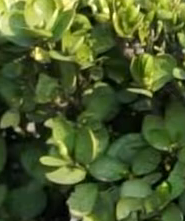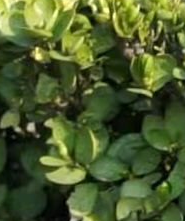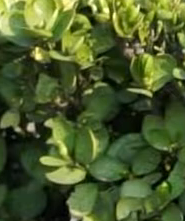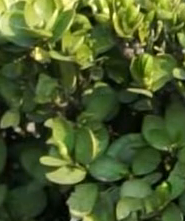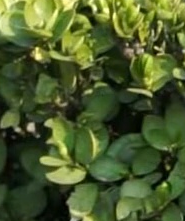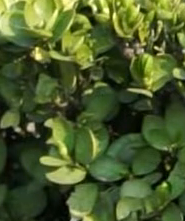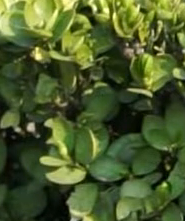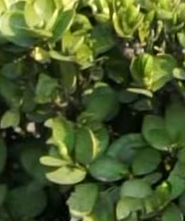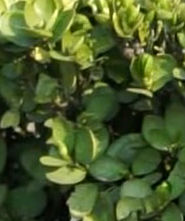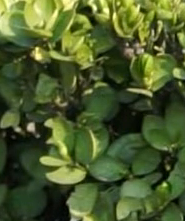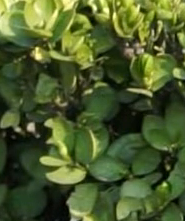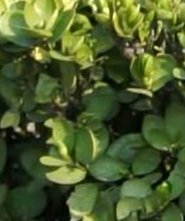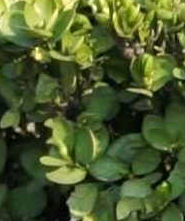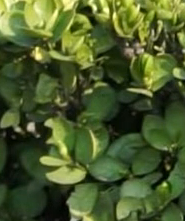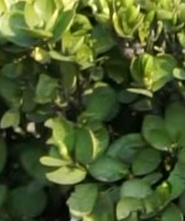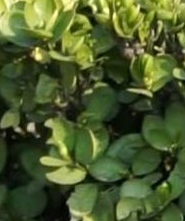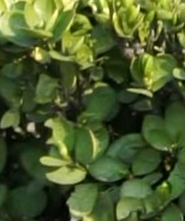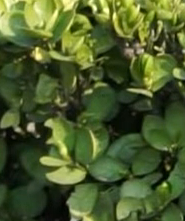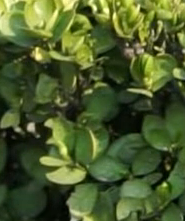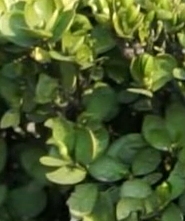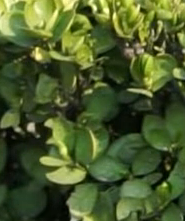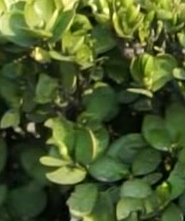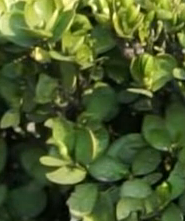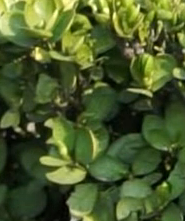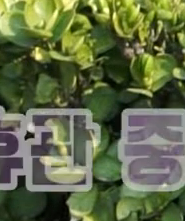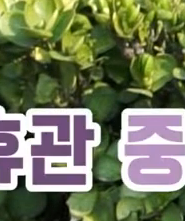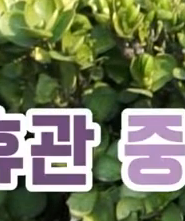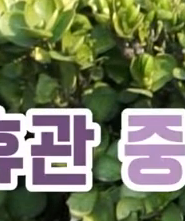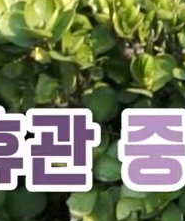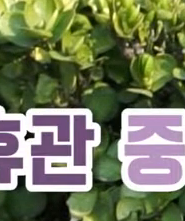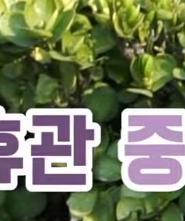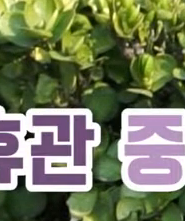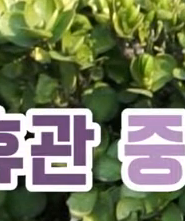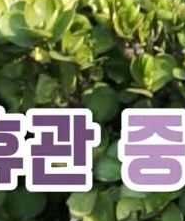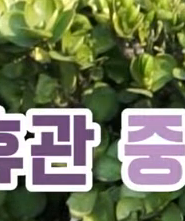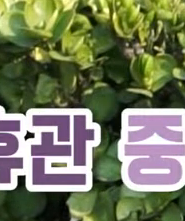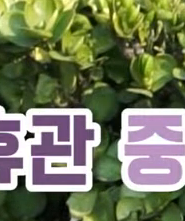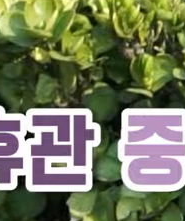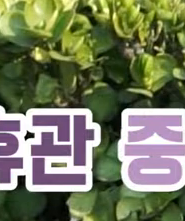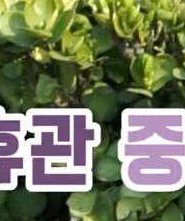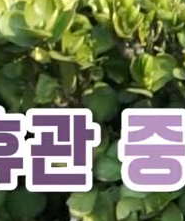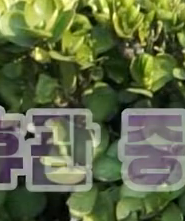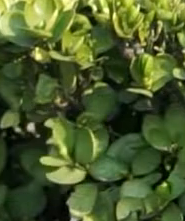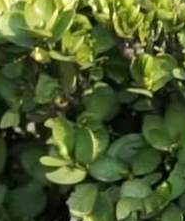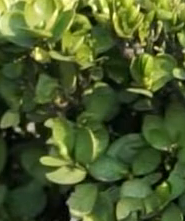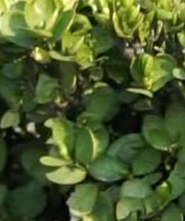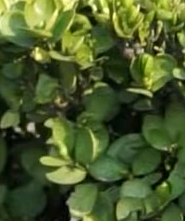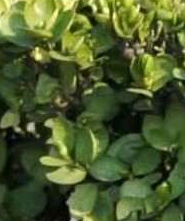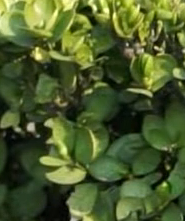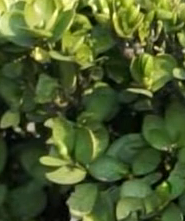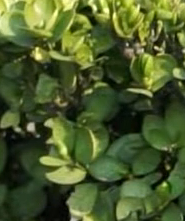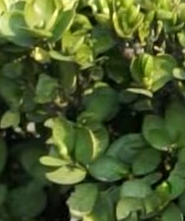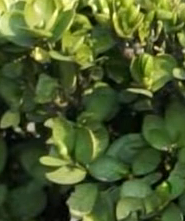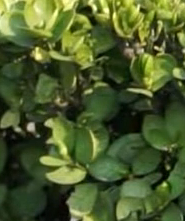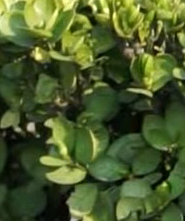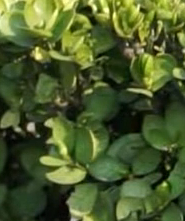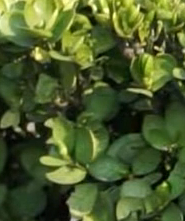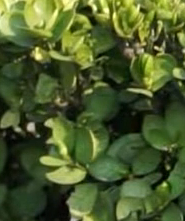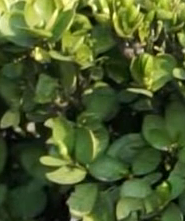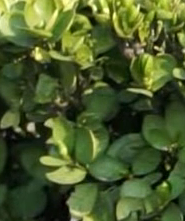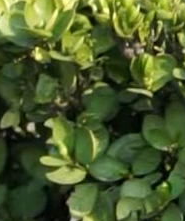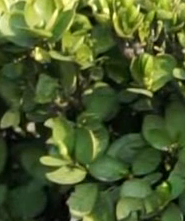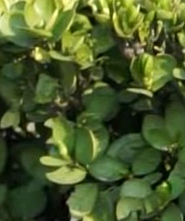강서구가 코로나19로 사회적 거리두기에 동참하기 위해 도서관을 출간하고 있는데요. 구민들의 불편을 줄이기